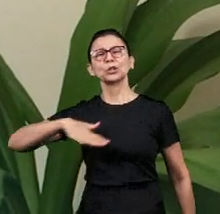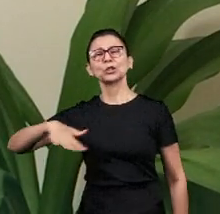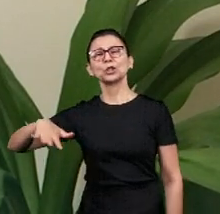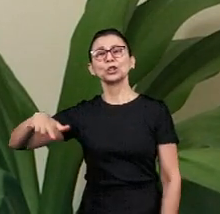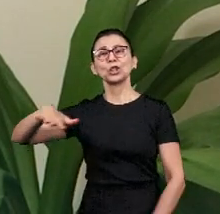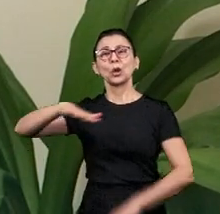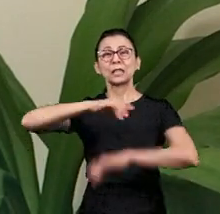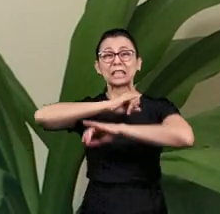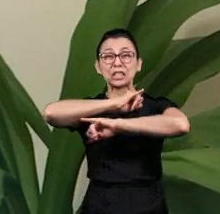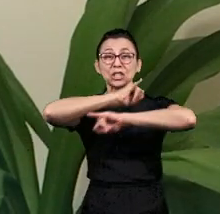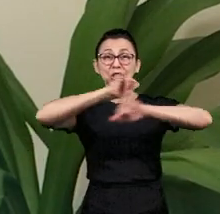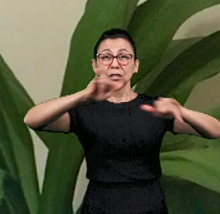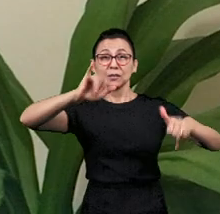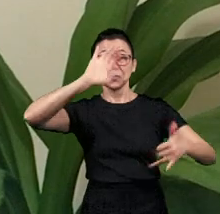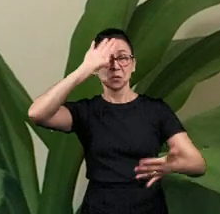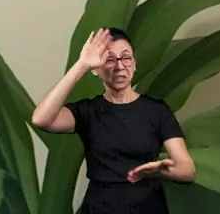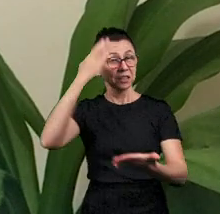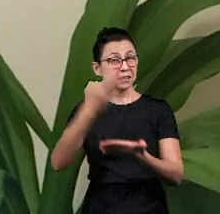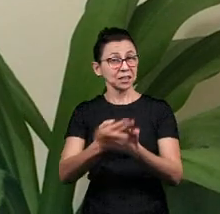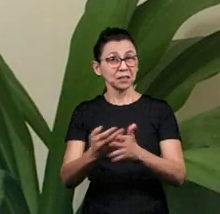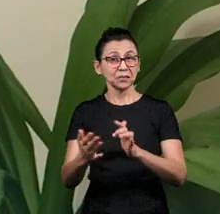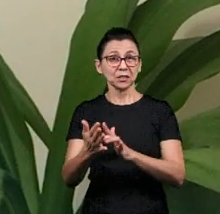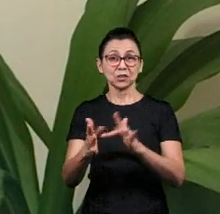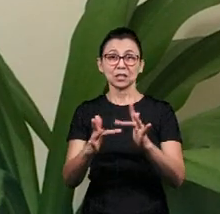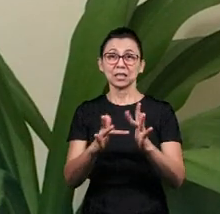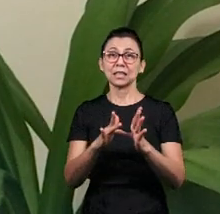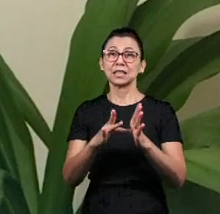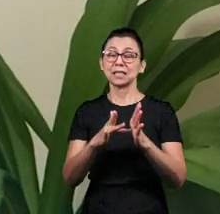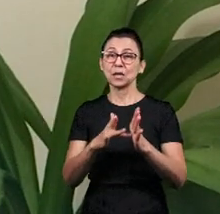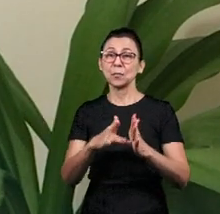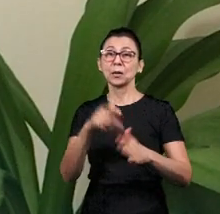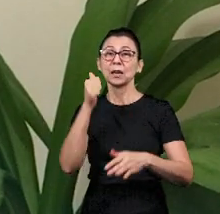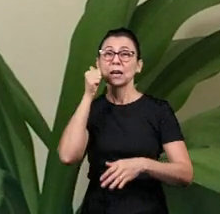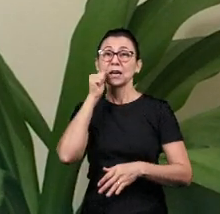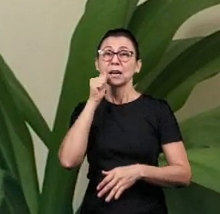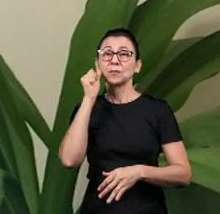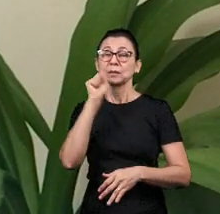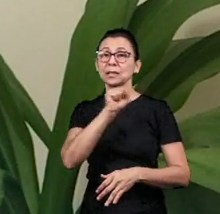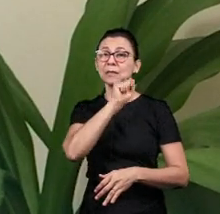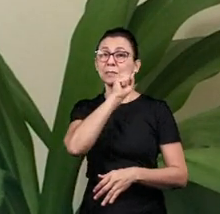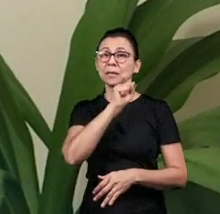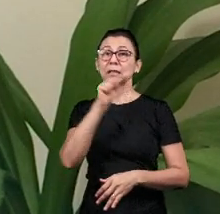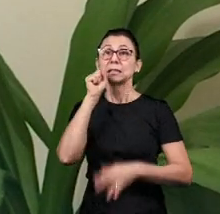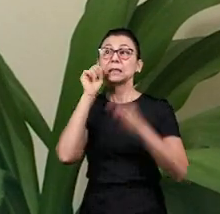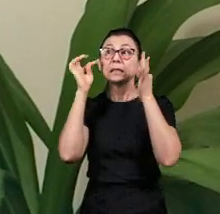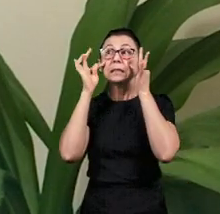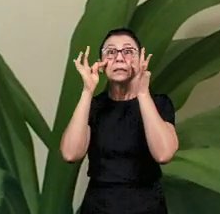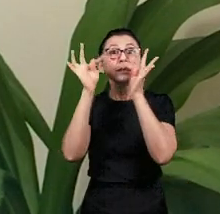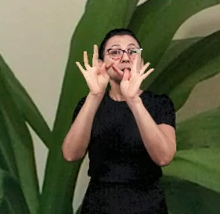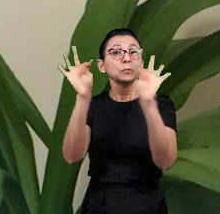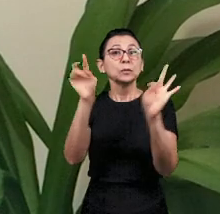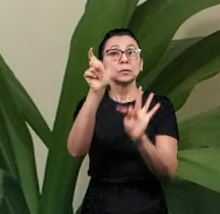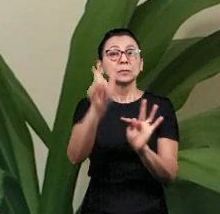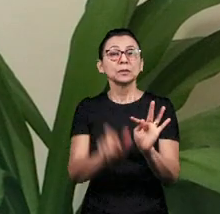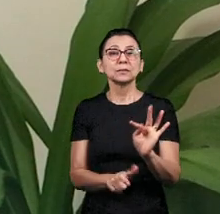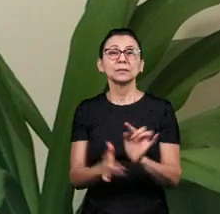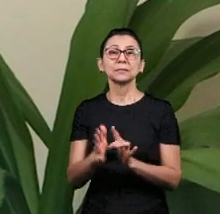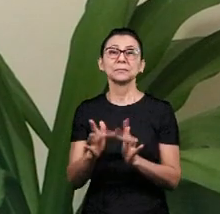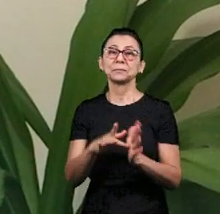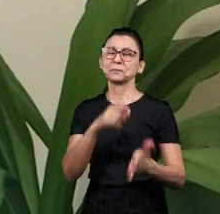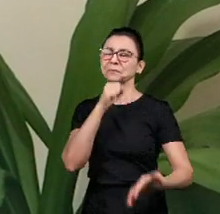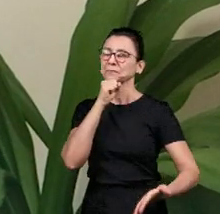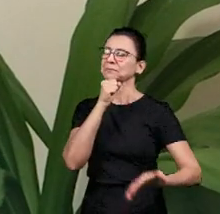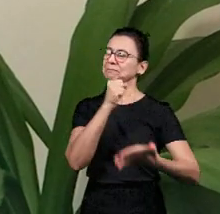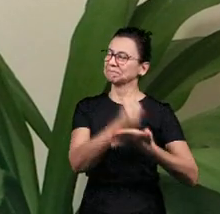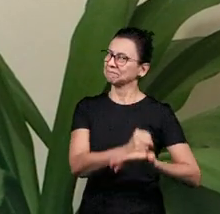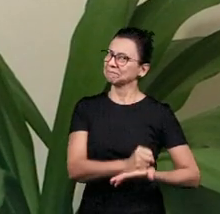Seigneur Jésus par la parole de la femme qui a témoigné de Jésus. Et à l'Ancien Testament, aussi